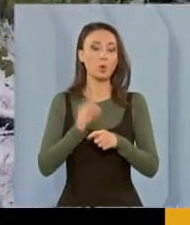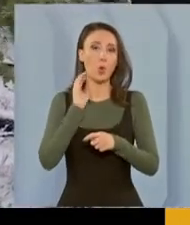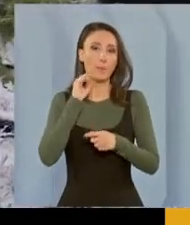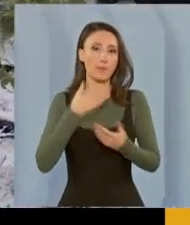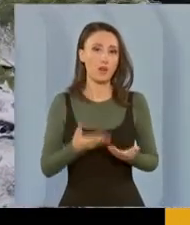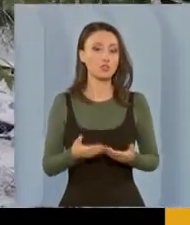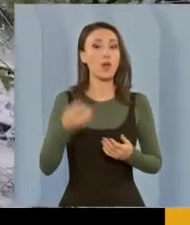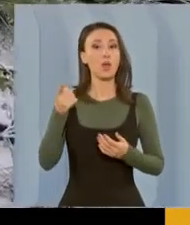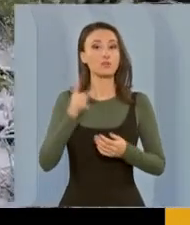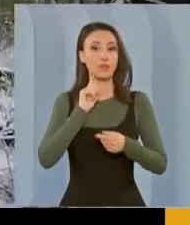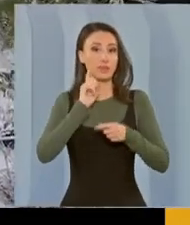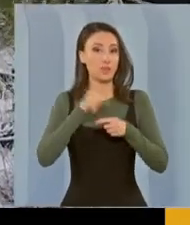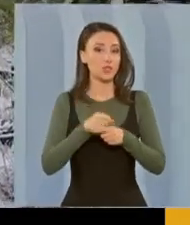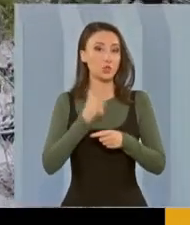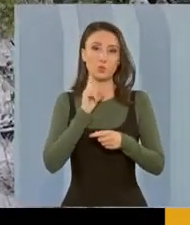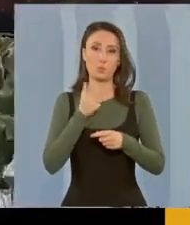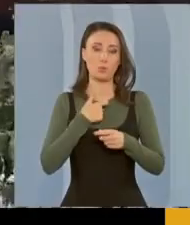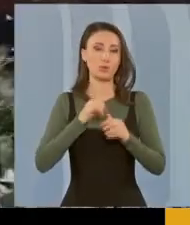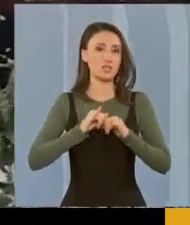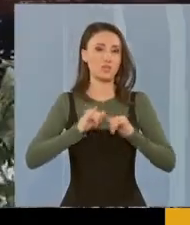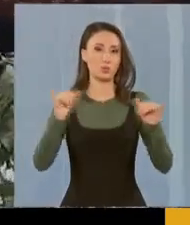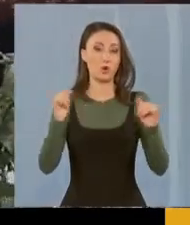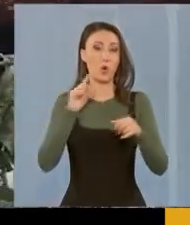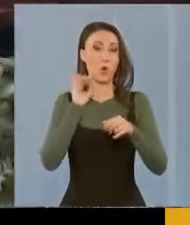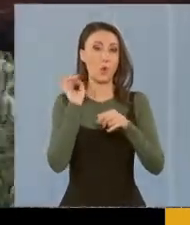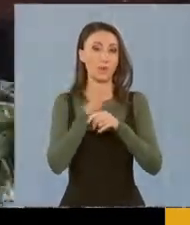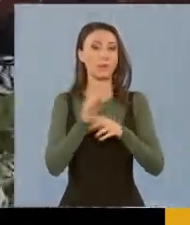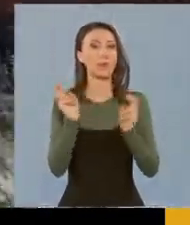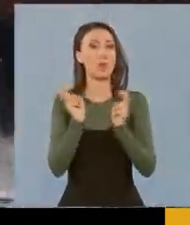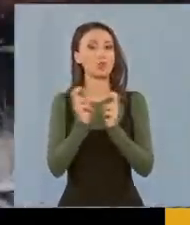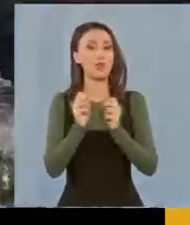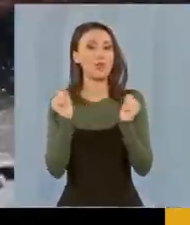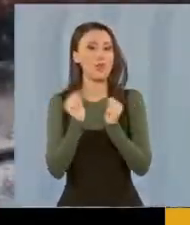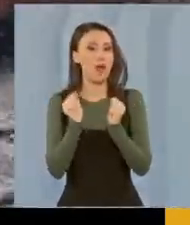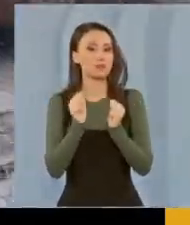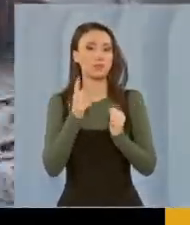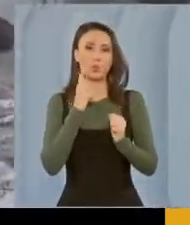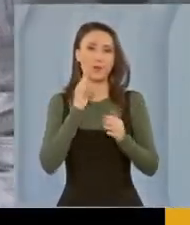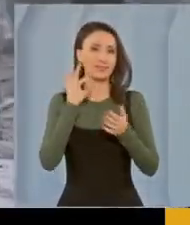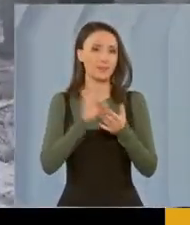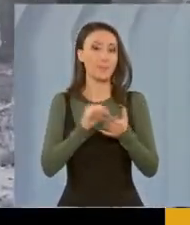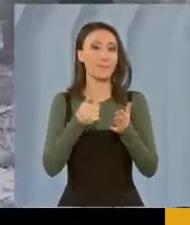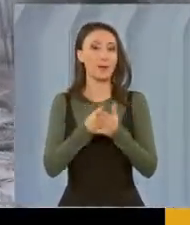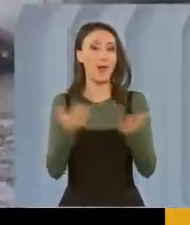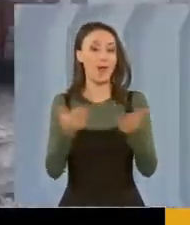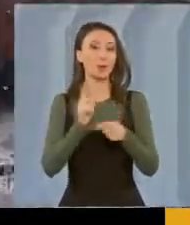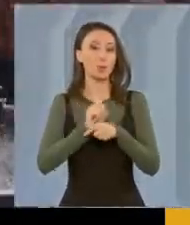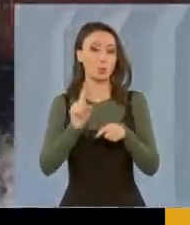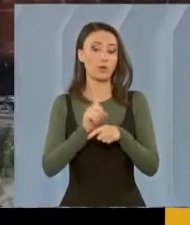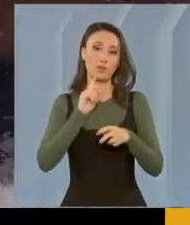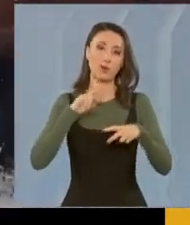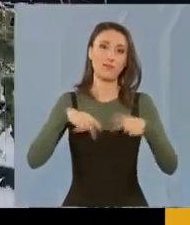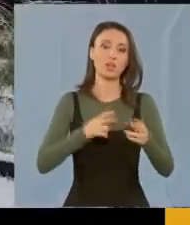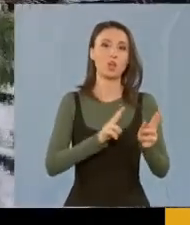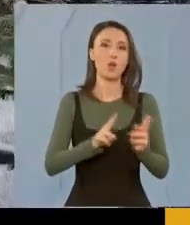omenește, astfel de intervenții nu se pot desfășura. Comandamentul energetic de iarnă nu are încă un termen până la care lucrurile vor reveni